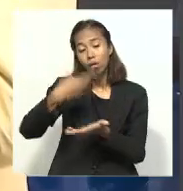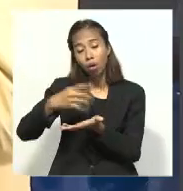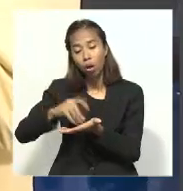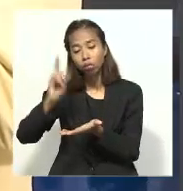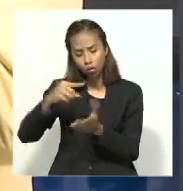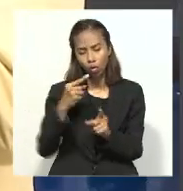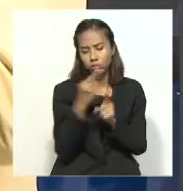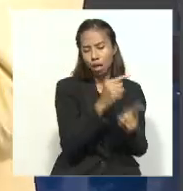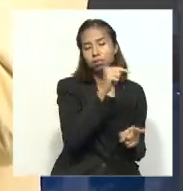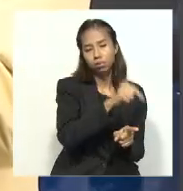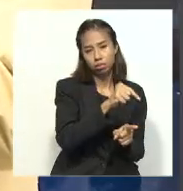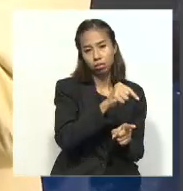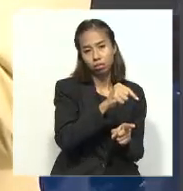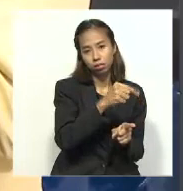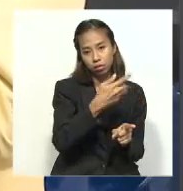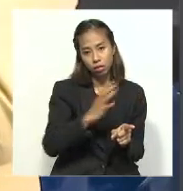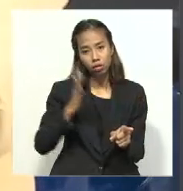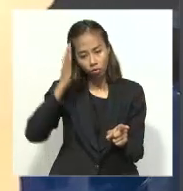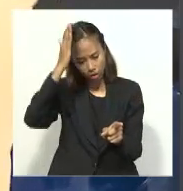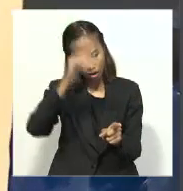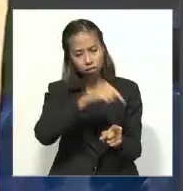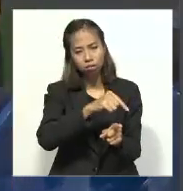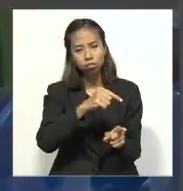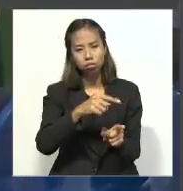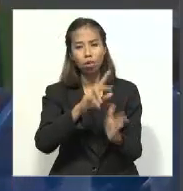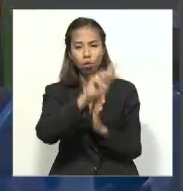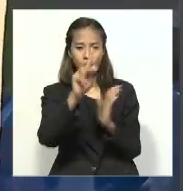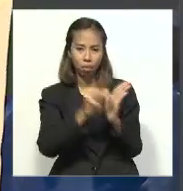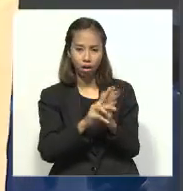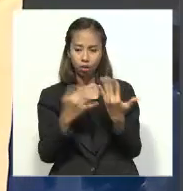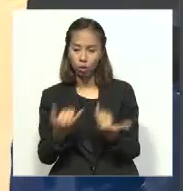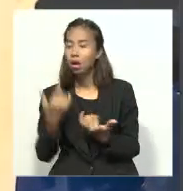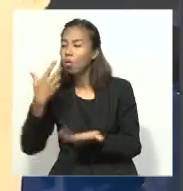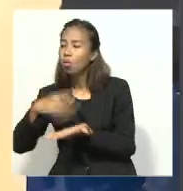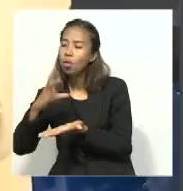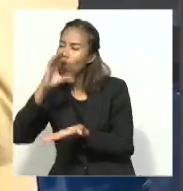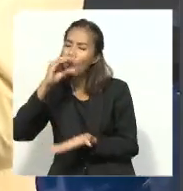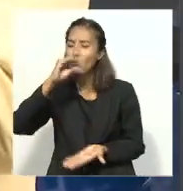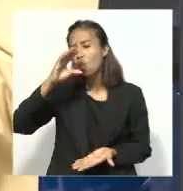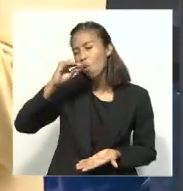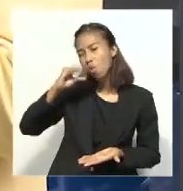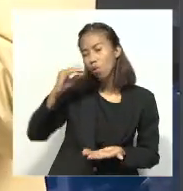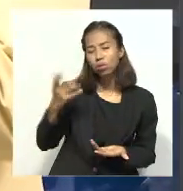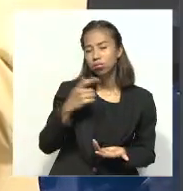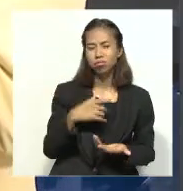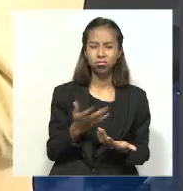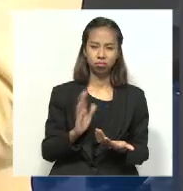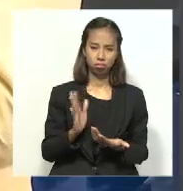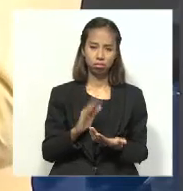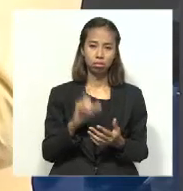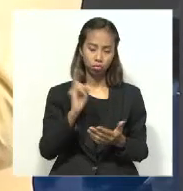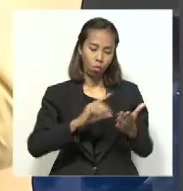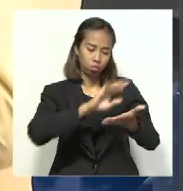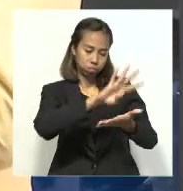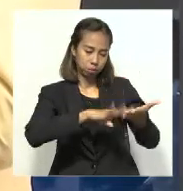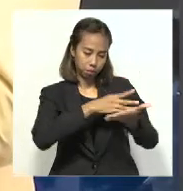หรือเปล่าเพราะอะไรบนหน้ามันก็กลัวกฎหมายเหมือนกันแหละแต่มันพูดได้หมดนะช่วงนี้ก็เป็นช่วงการเตรียมการสู่ยุ